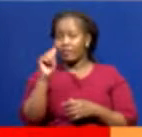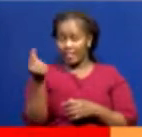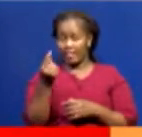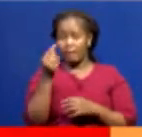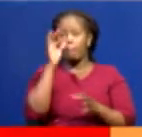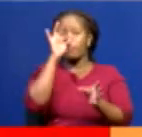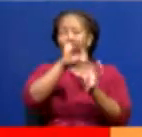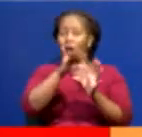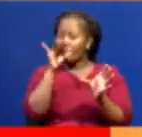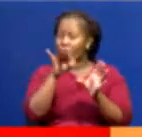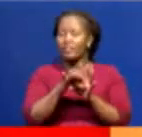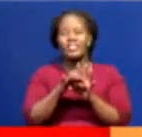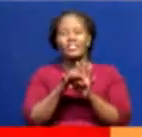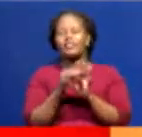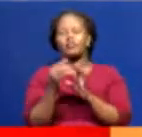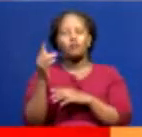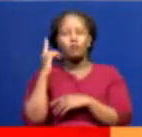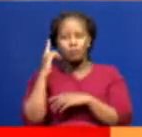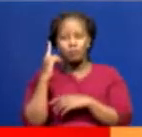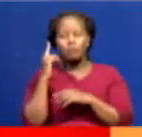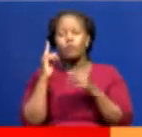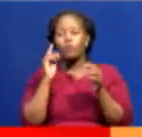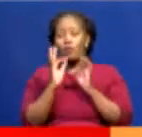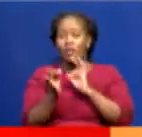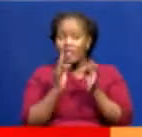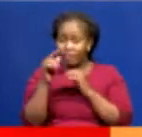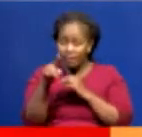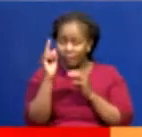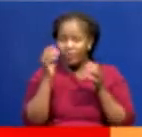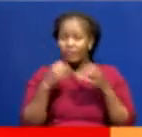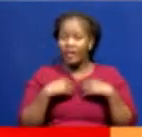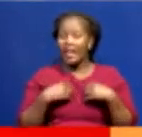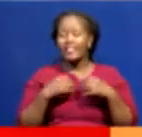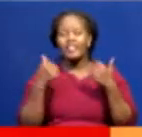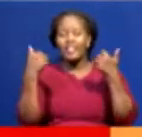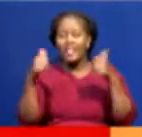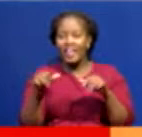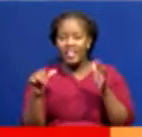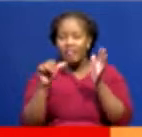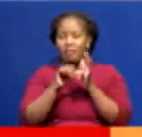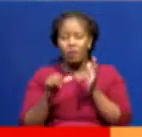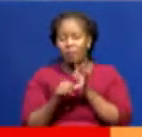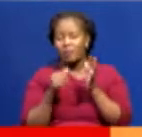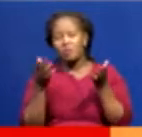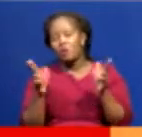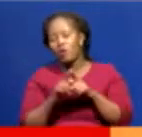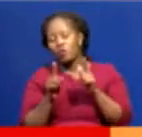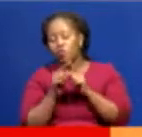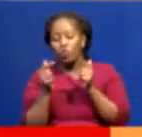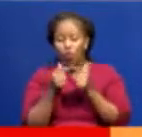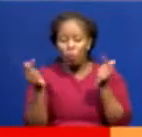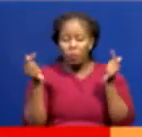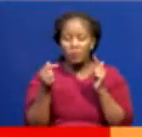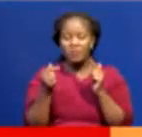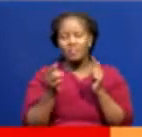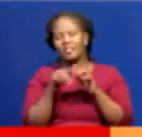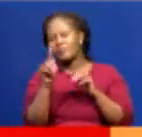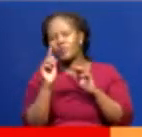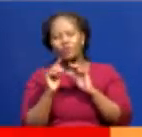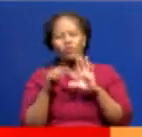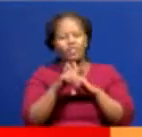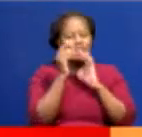ilichaguliwa kihalali, na ikiwa walikuwa na masuala ya kwamba hawakubali matokeo, walienda Supreme